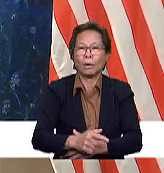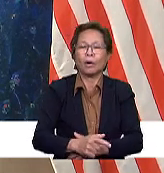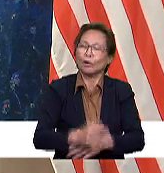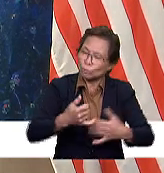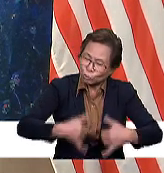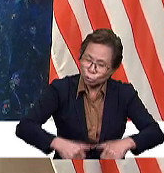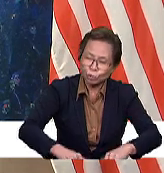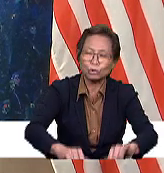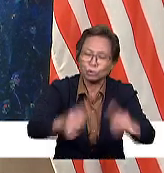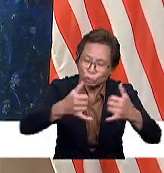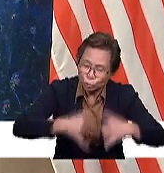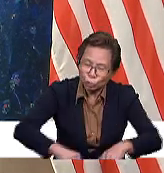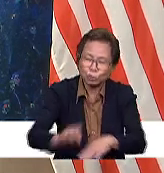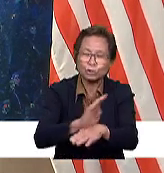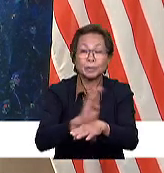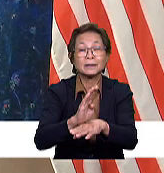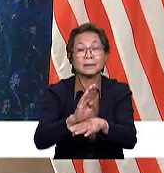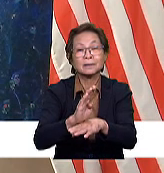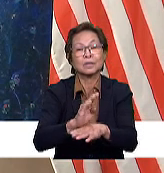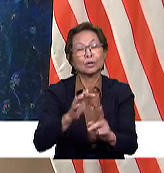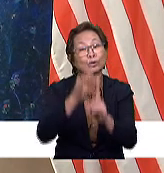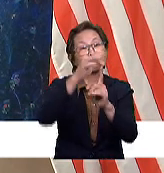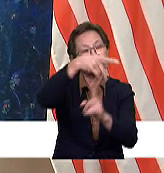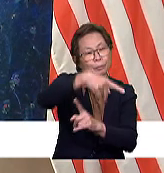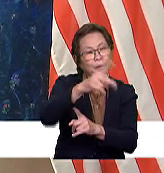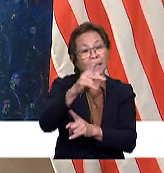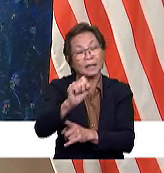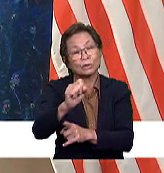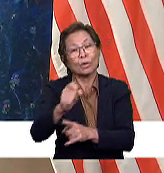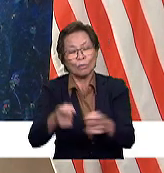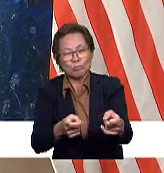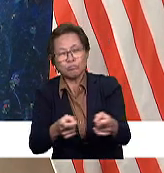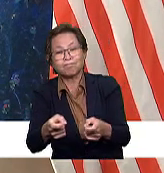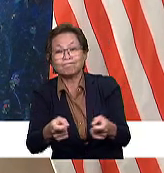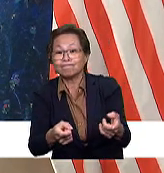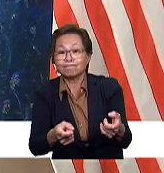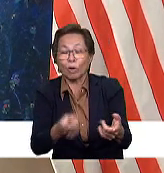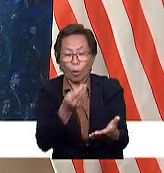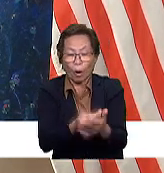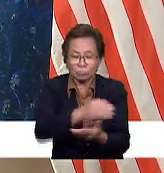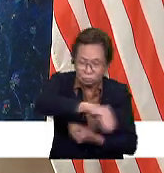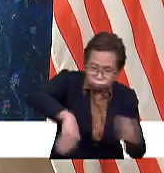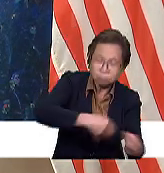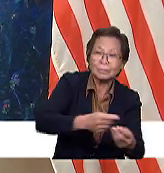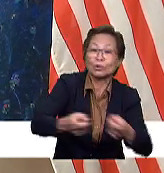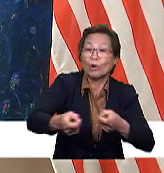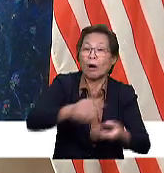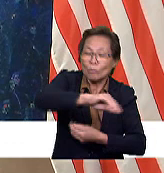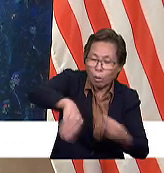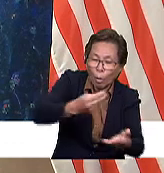perniagaan Hai gosoknya kepada PKS dalam menguruskan aliran tunai Mereka